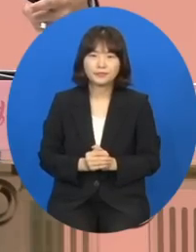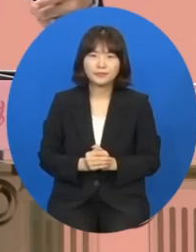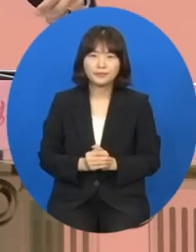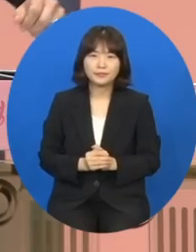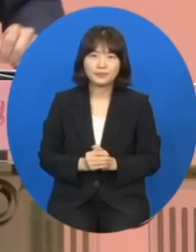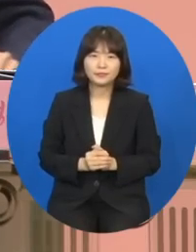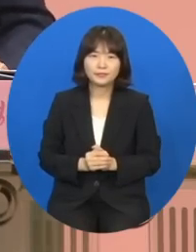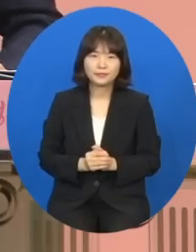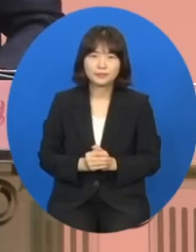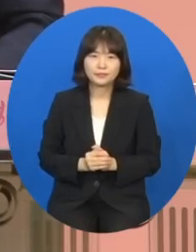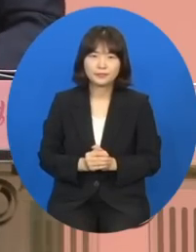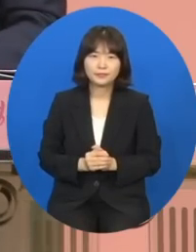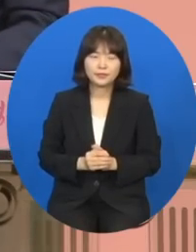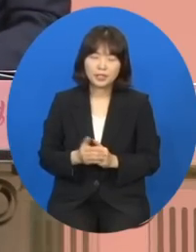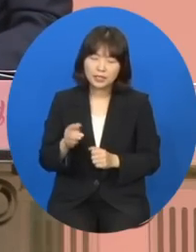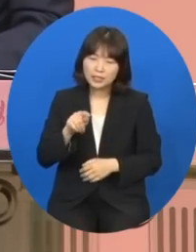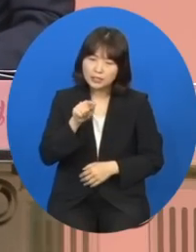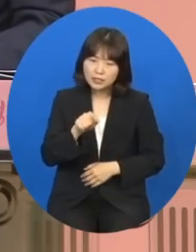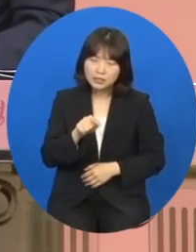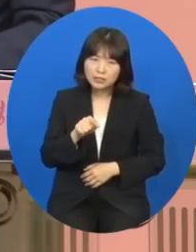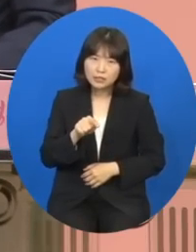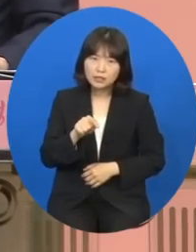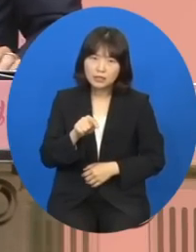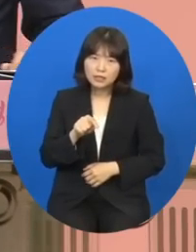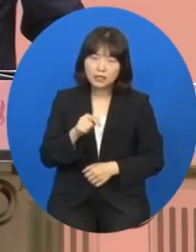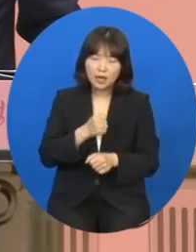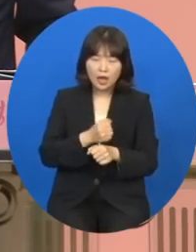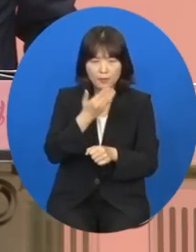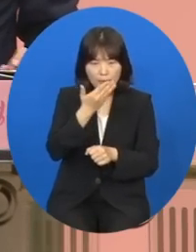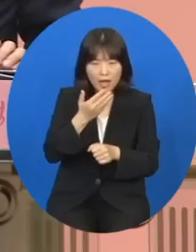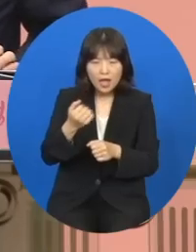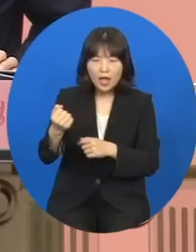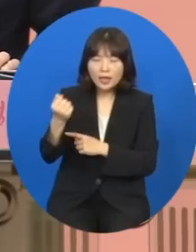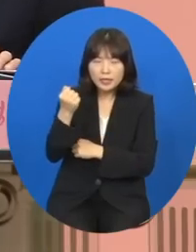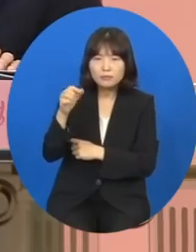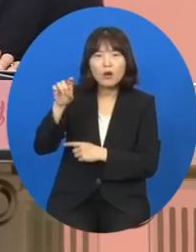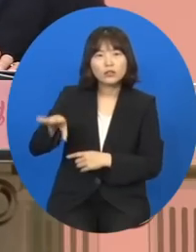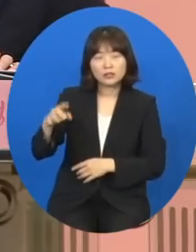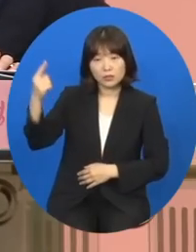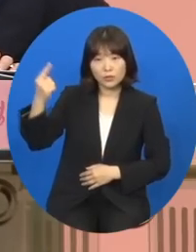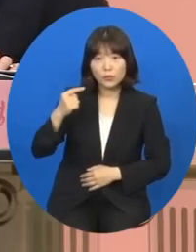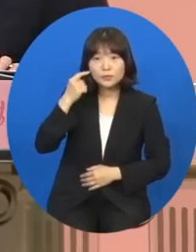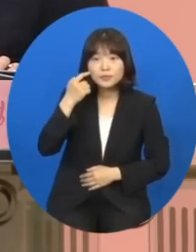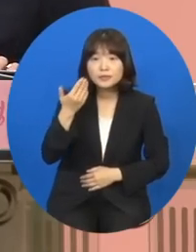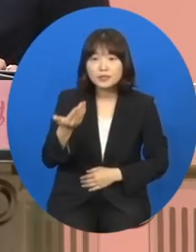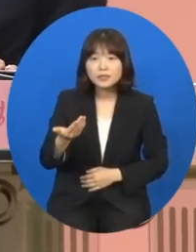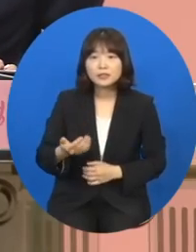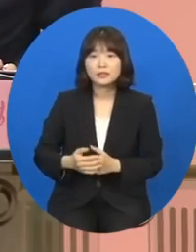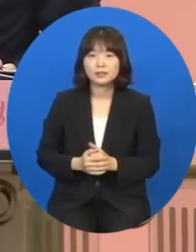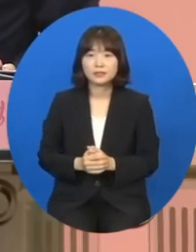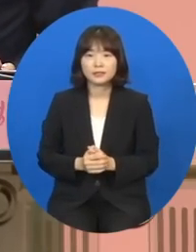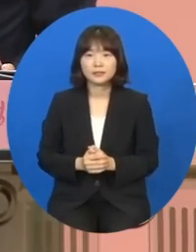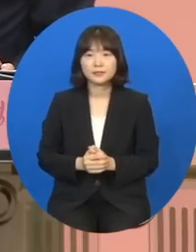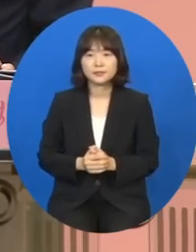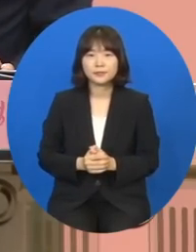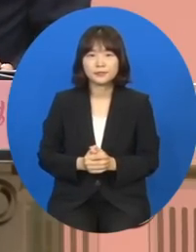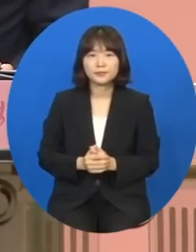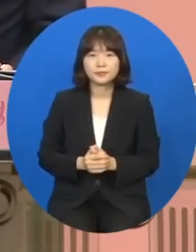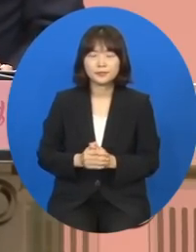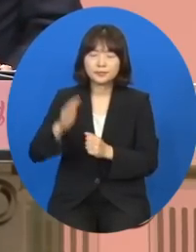주다 근데 이것을 할 수 있는 힘은 여러분 어디에서 옵니까 몇 조에 없어 뭘 되시오 시 좋아해